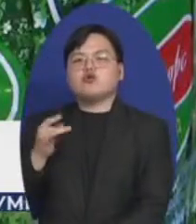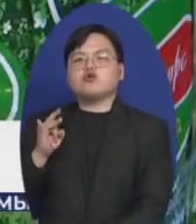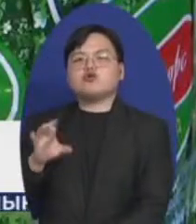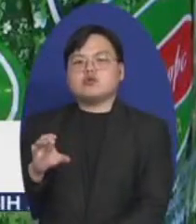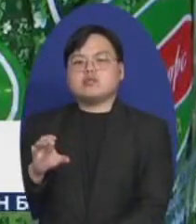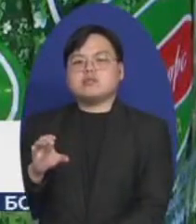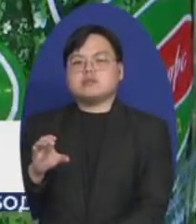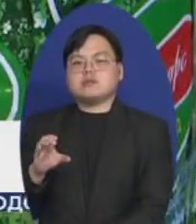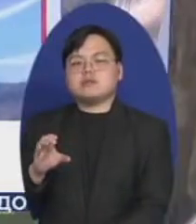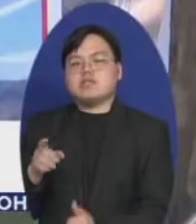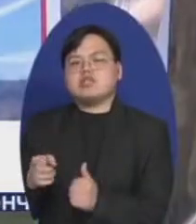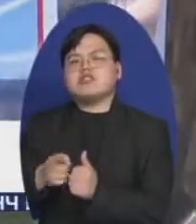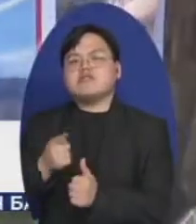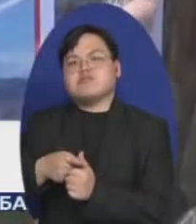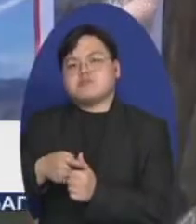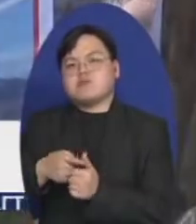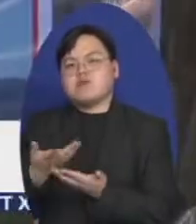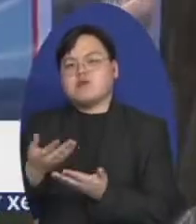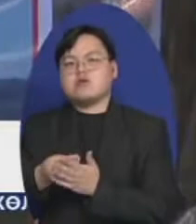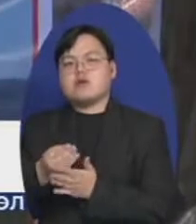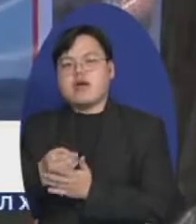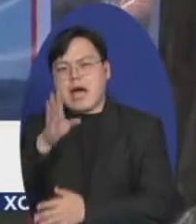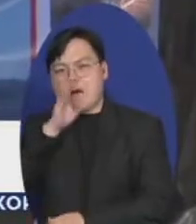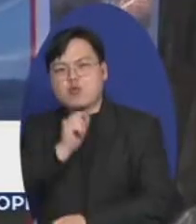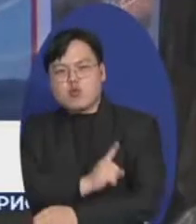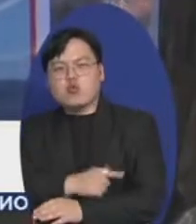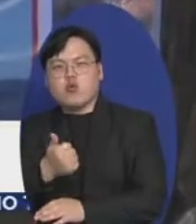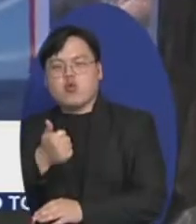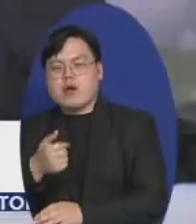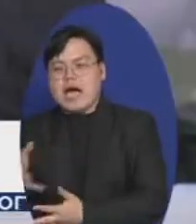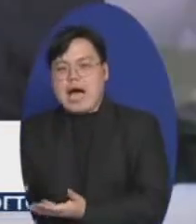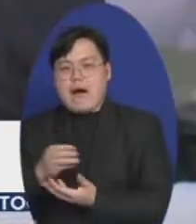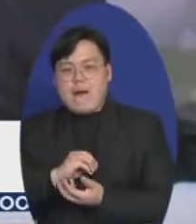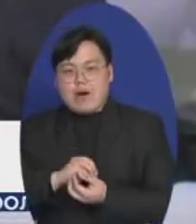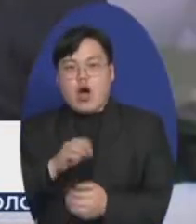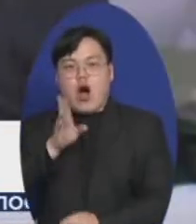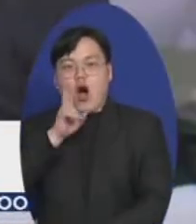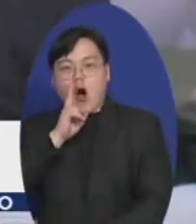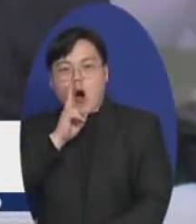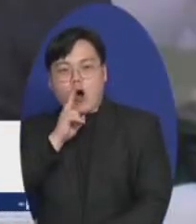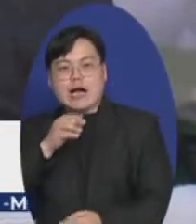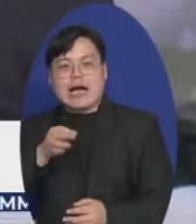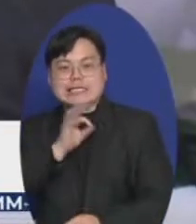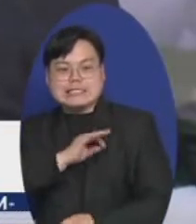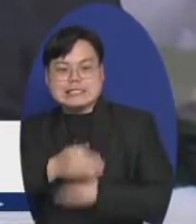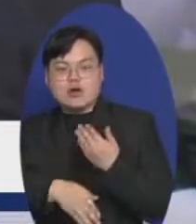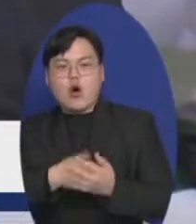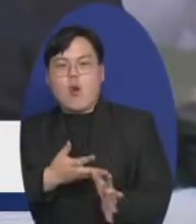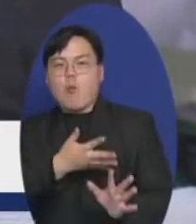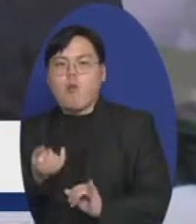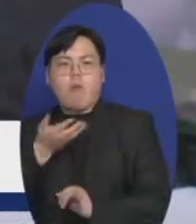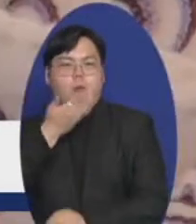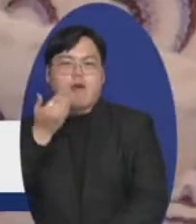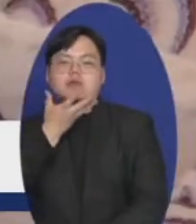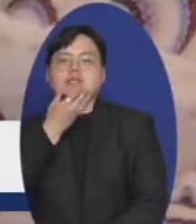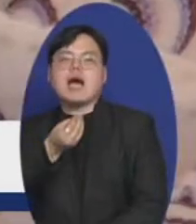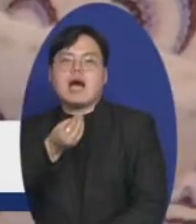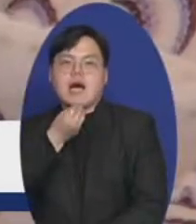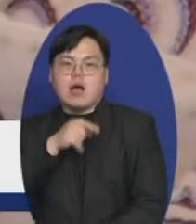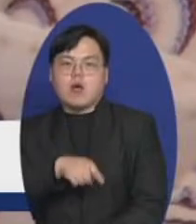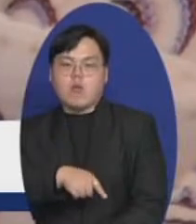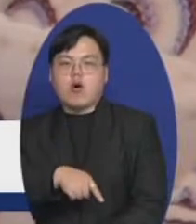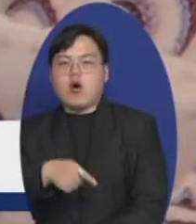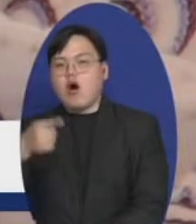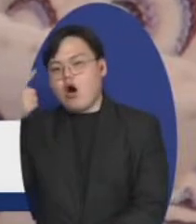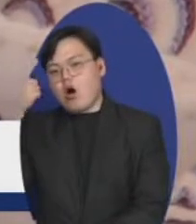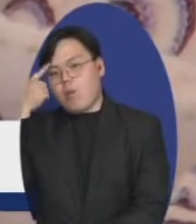маш олон чанарын ач холбогдолтой. Хизээч одоо энэ борцыг хэрэглэхэд муудддаггүй. Үхрийн махаар хийдгээр онцлог манай аймгийн борцол tie.